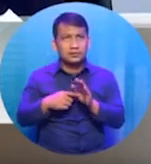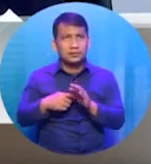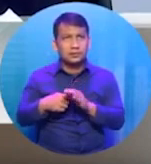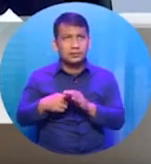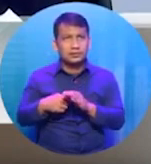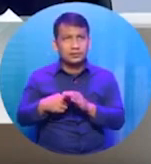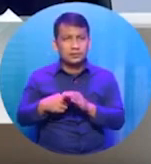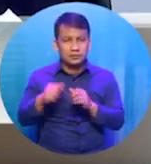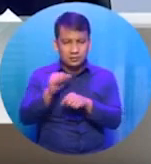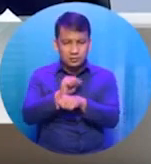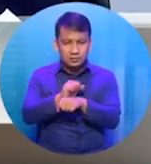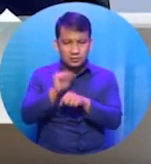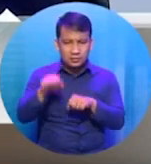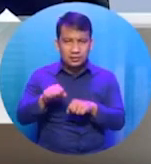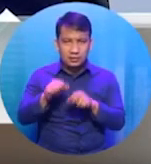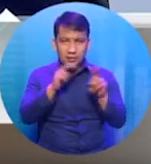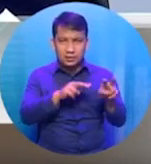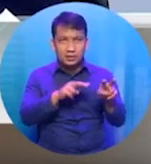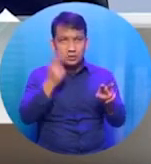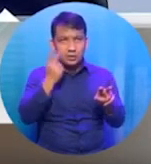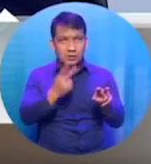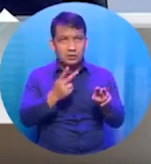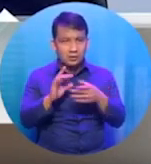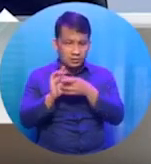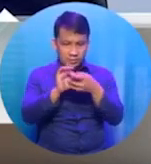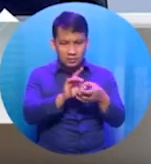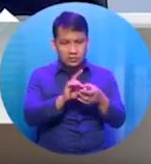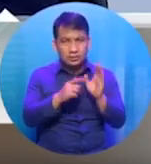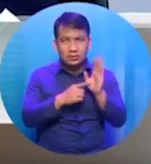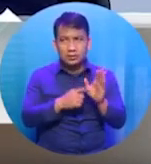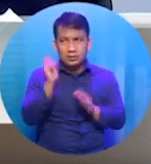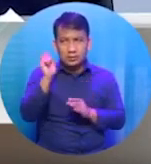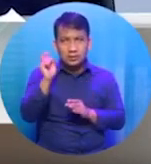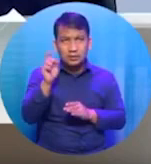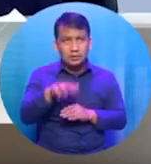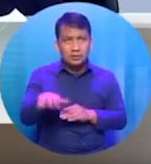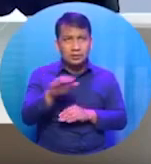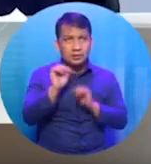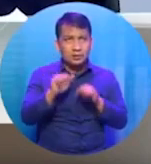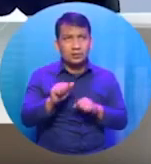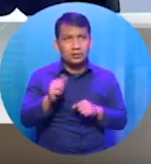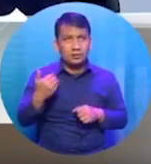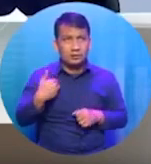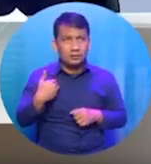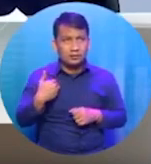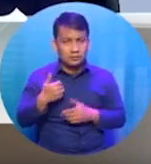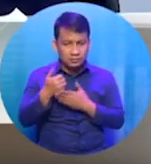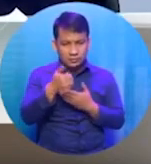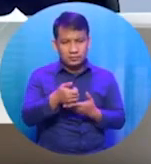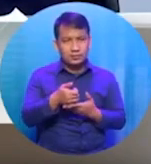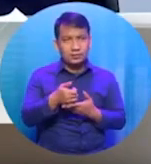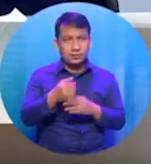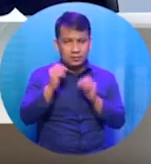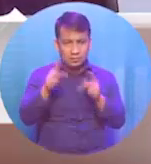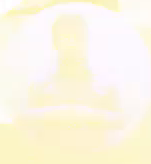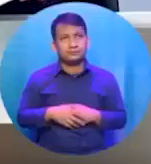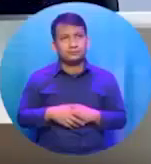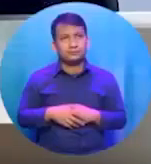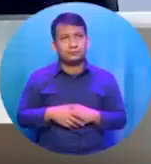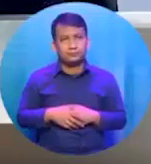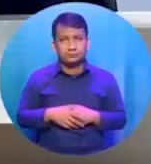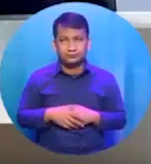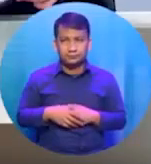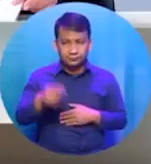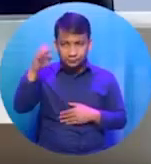due to the volume of work, tututok na lang po kami and we will cooperate para po mapabilis, no? If there's anything you need from our end, then okay po yan.